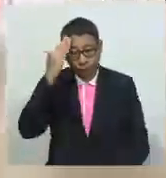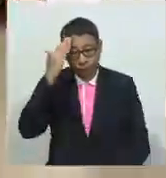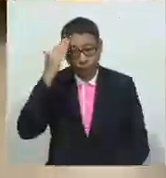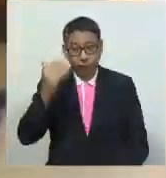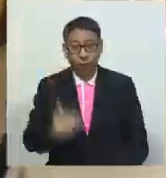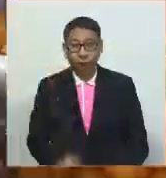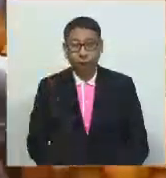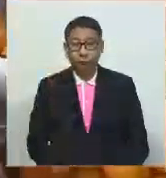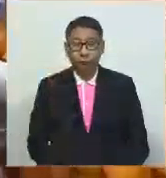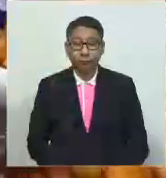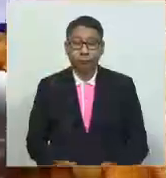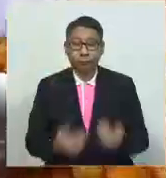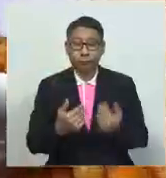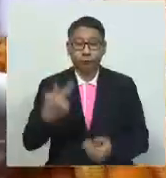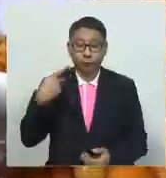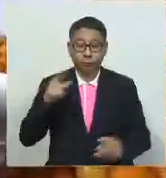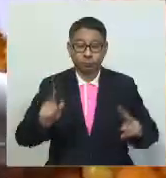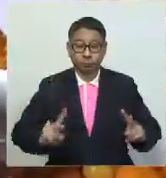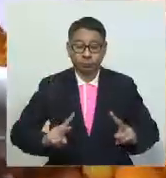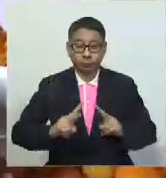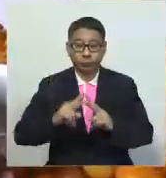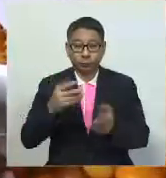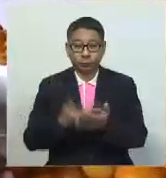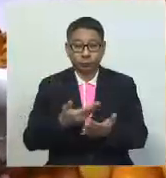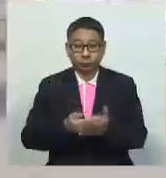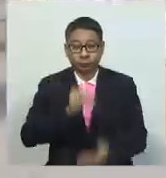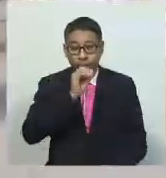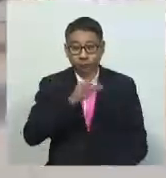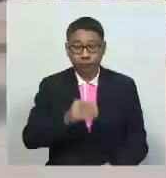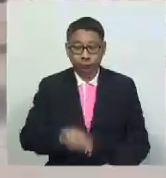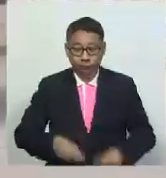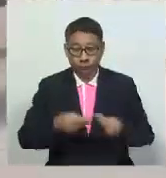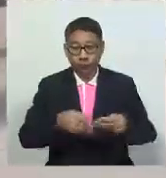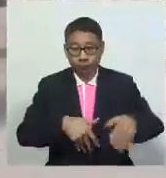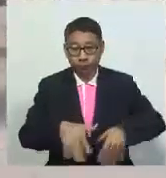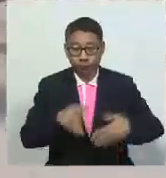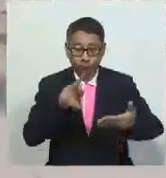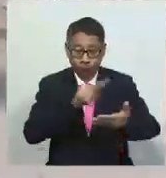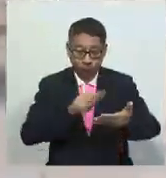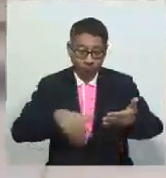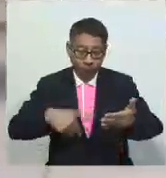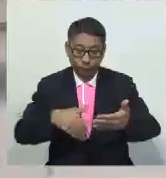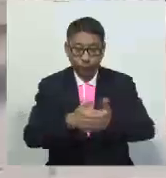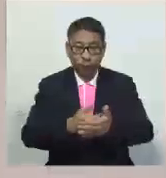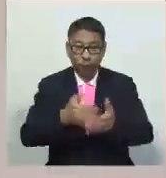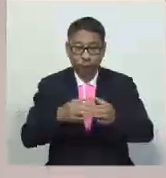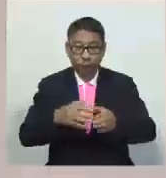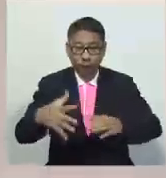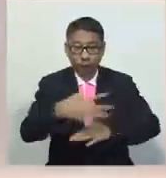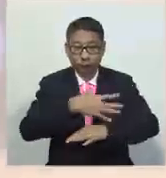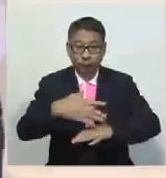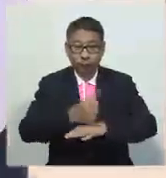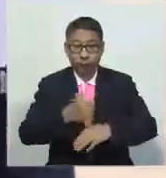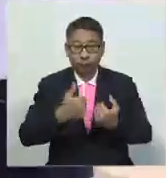ด้วยซึ่งปลัดกระทรวงการคลังก็บอกนะคะว่าอยากจะให้ประชาชนพิจารณานโยบายที่พรรคการเมืองใช้หา